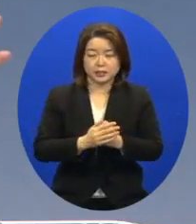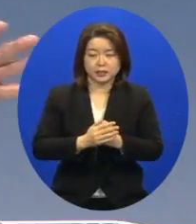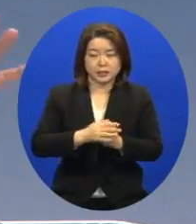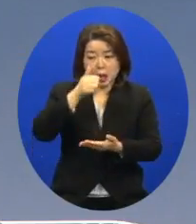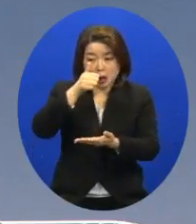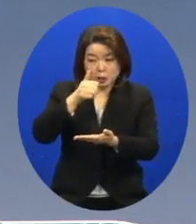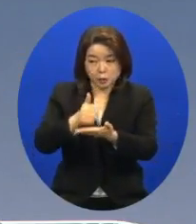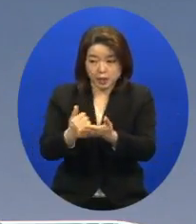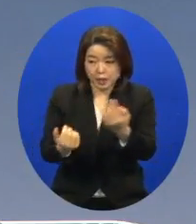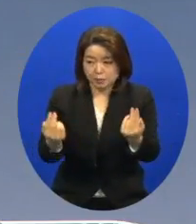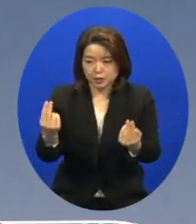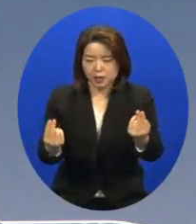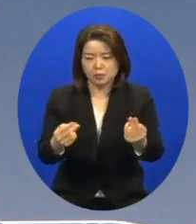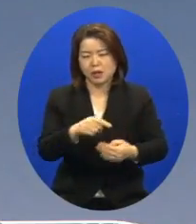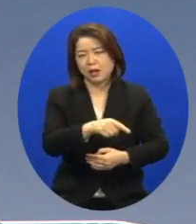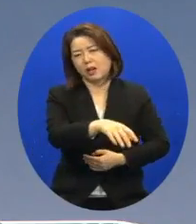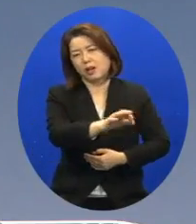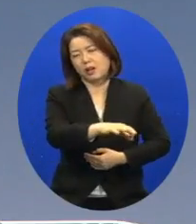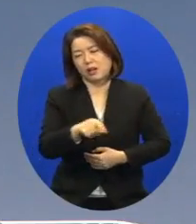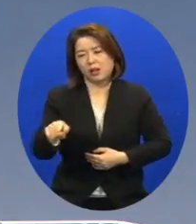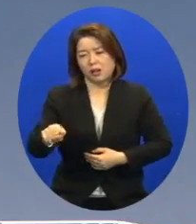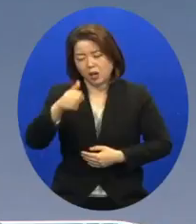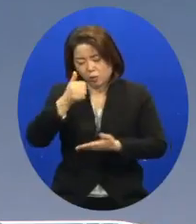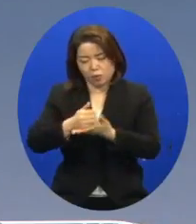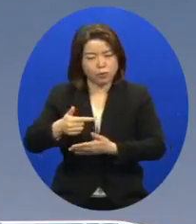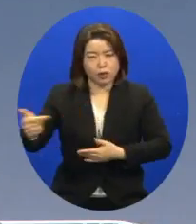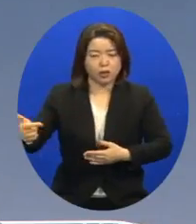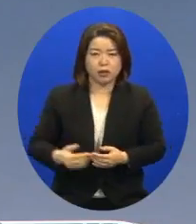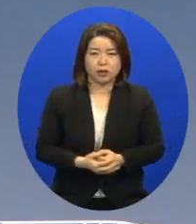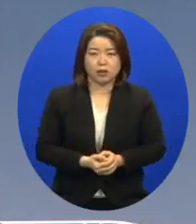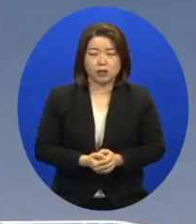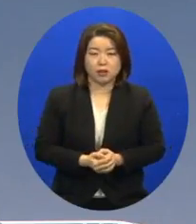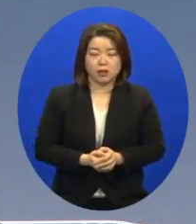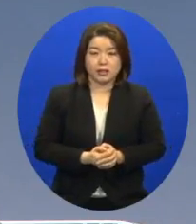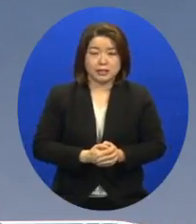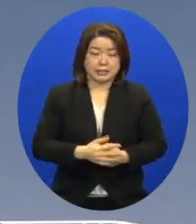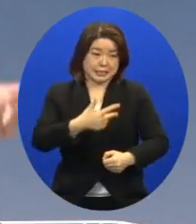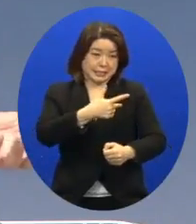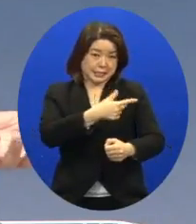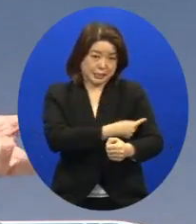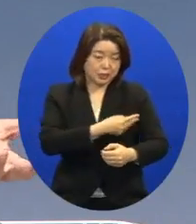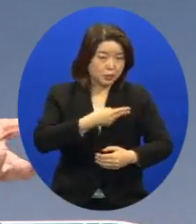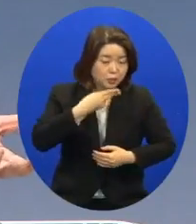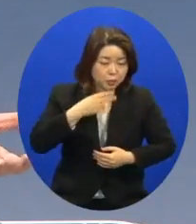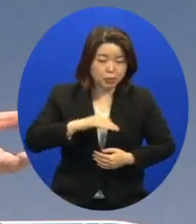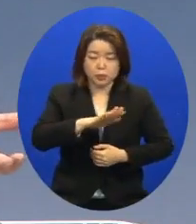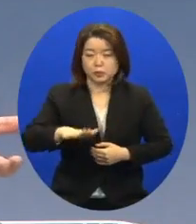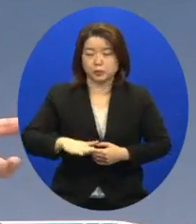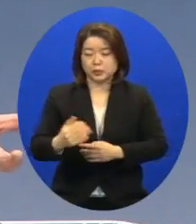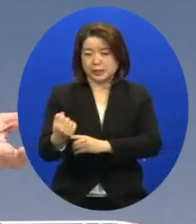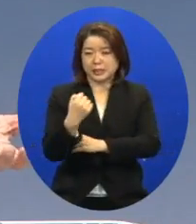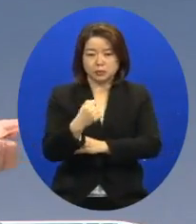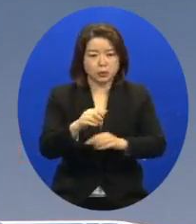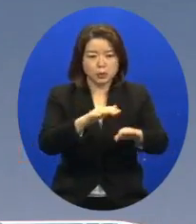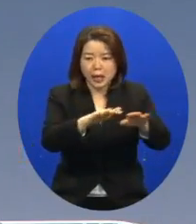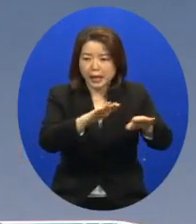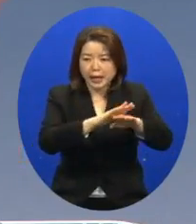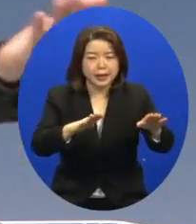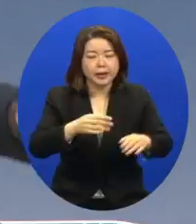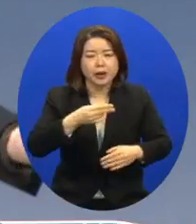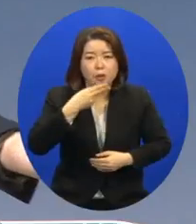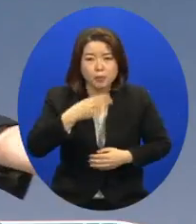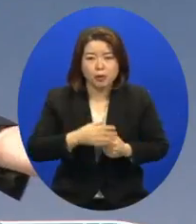비하면 아무 것도 아닙니다 백신도 없고 우리 힘으로는 죄를 해결할 능력도 없고